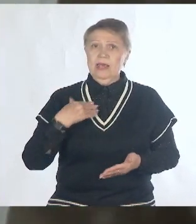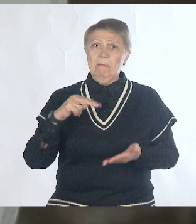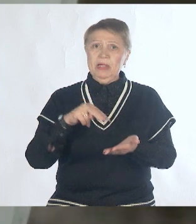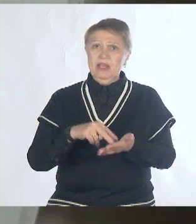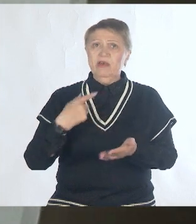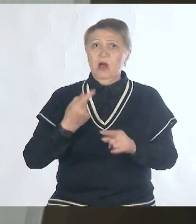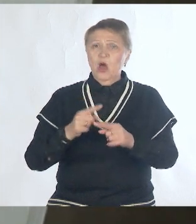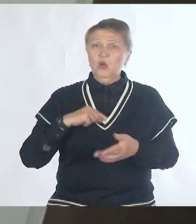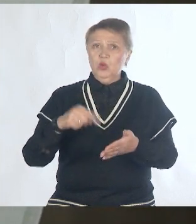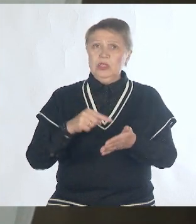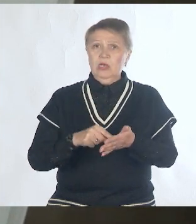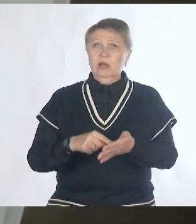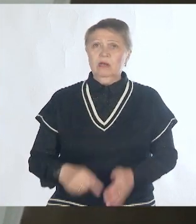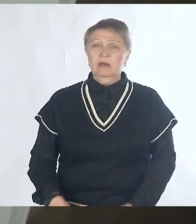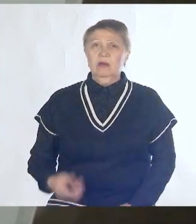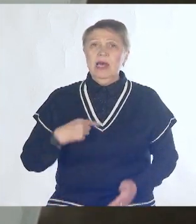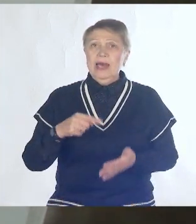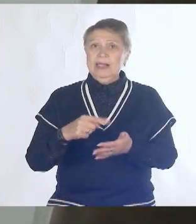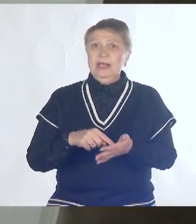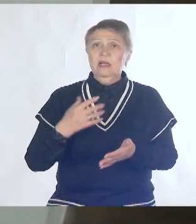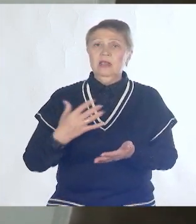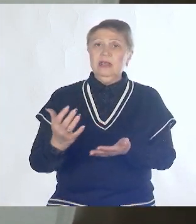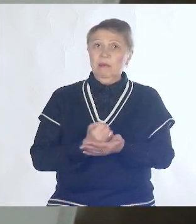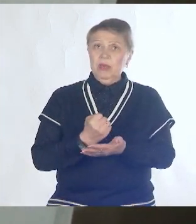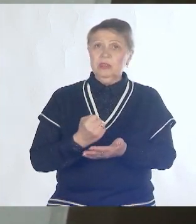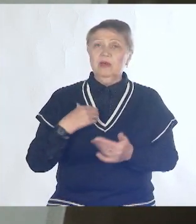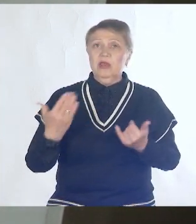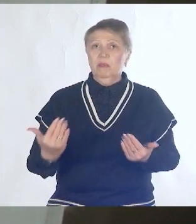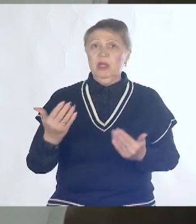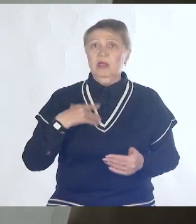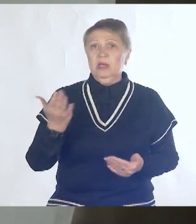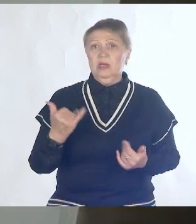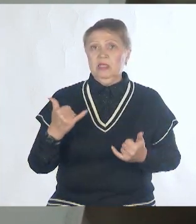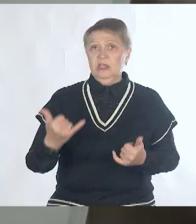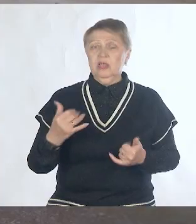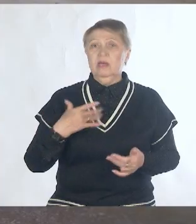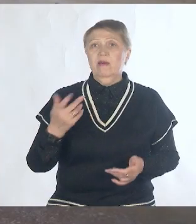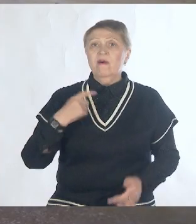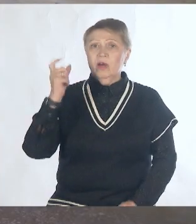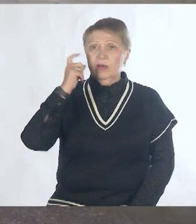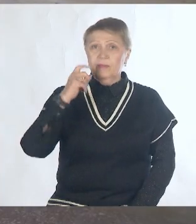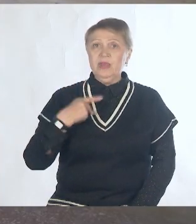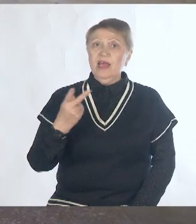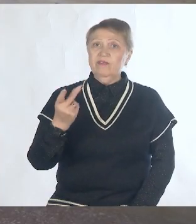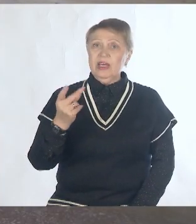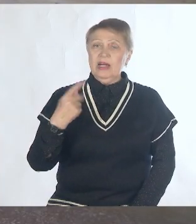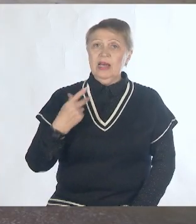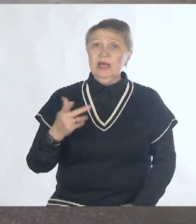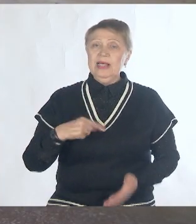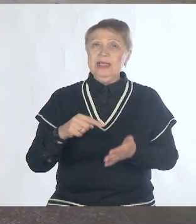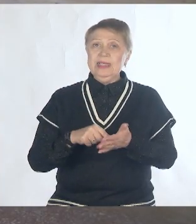за цель это период статистика по русски вторая цель найти это мечта ноты на